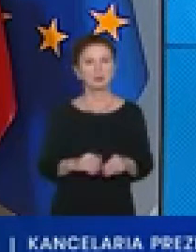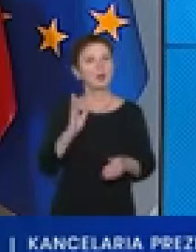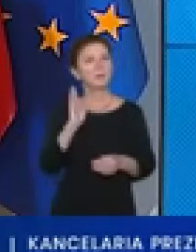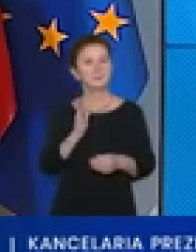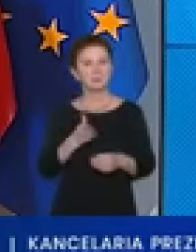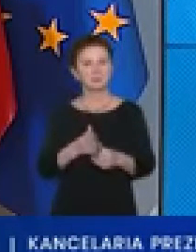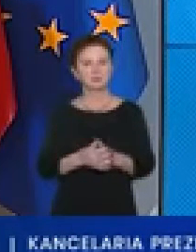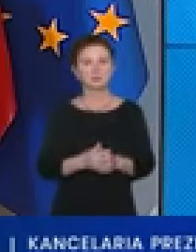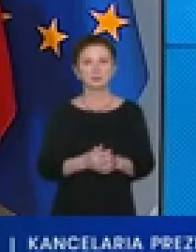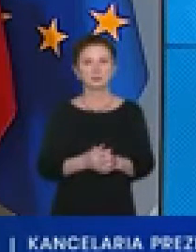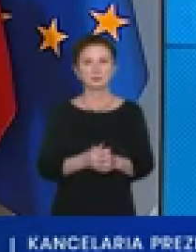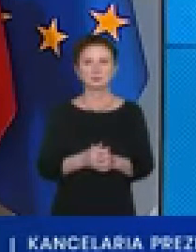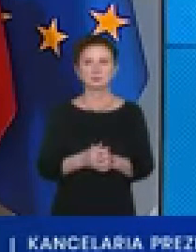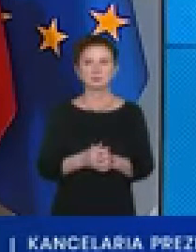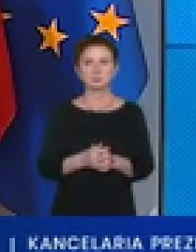dotknie